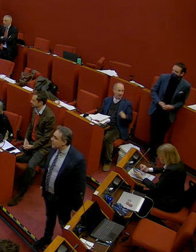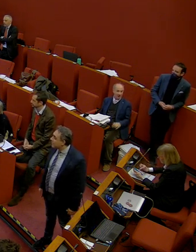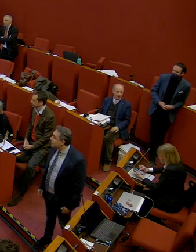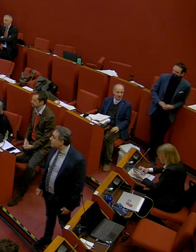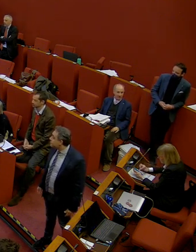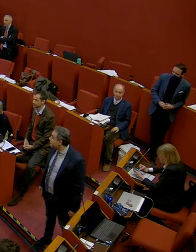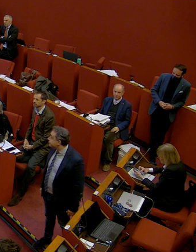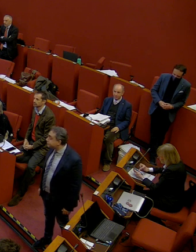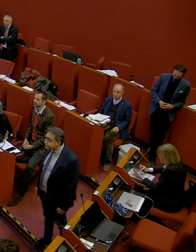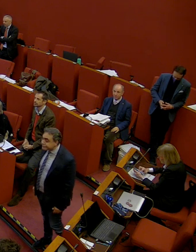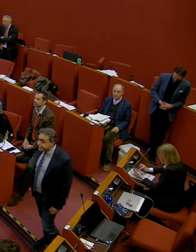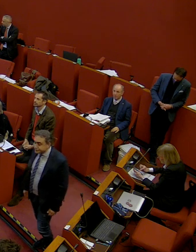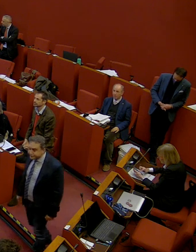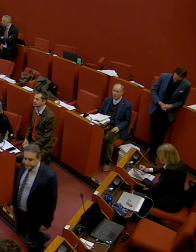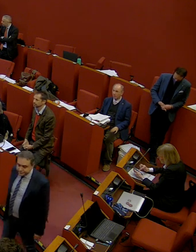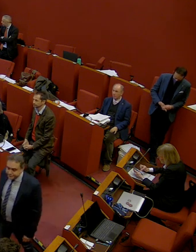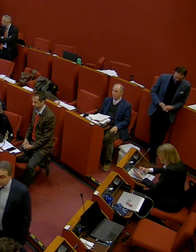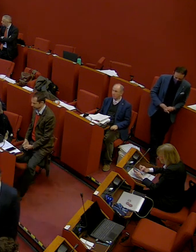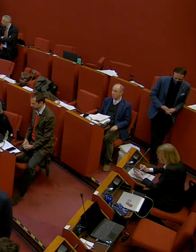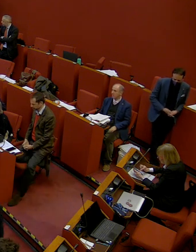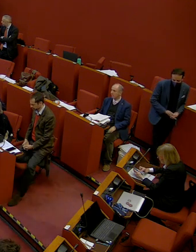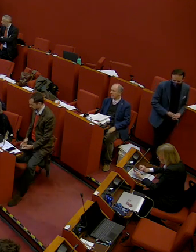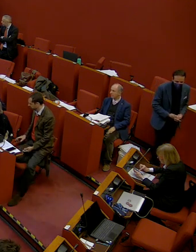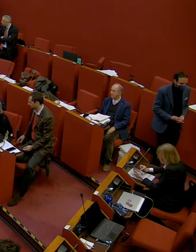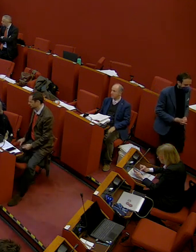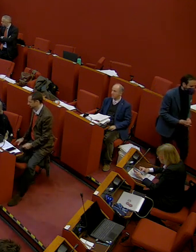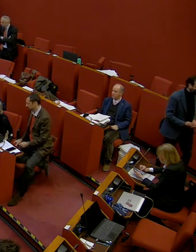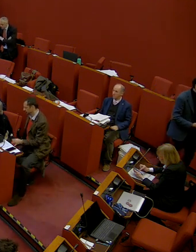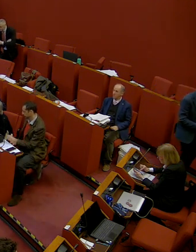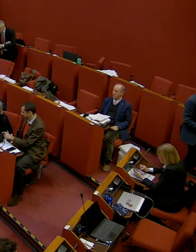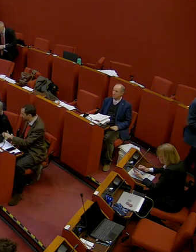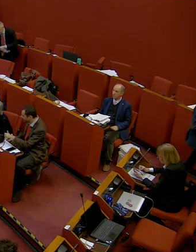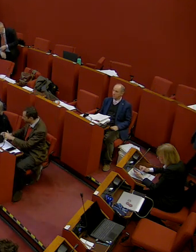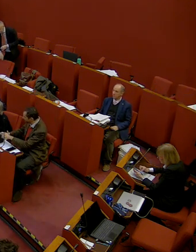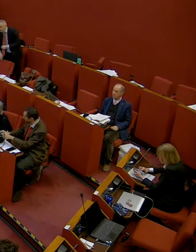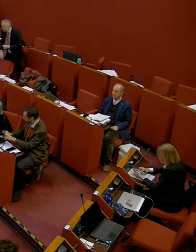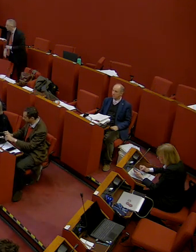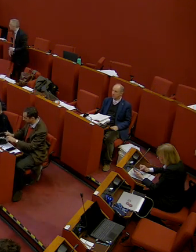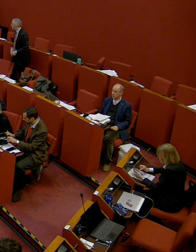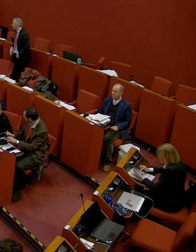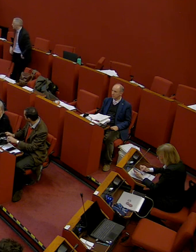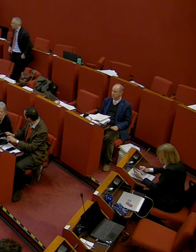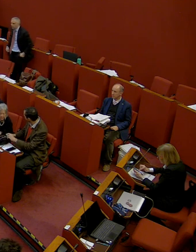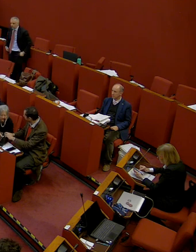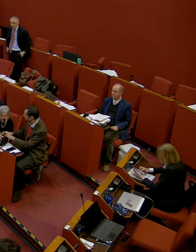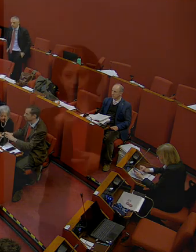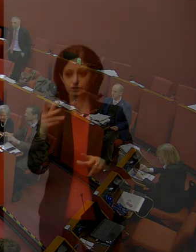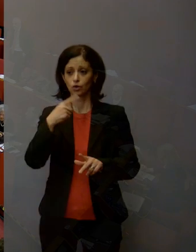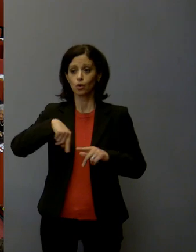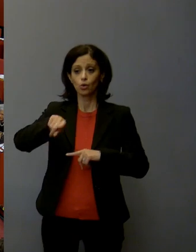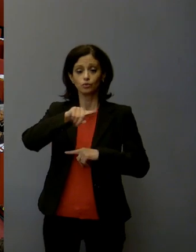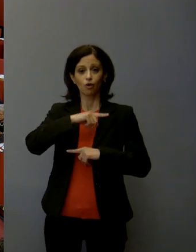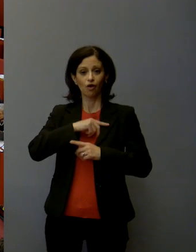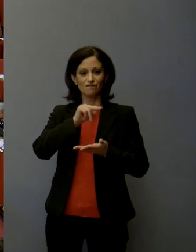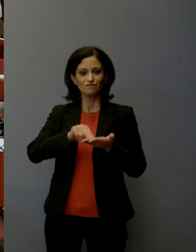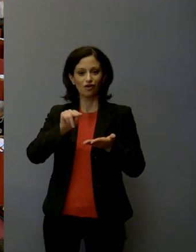se mi dà Grazie allora presidente le faccio presente le faccio presente che molti di noi non